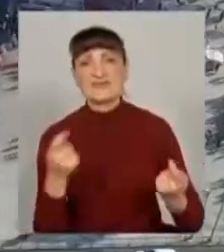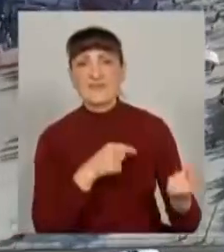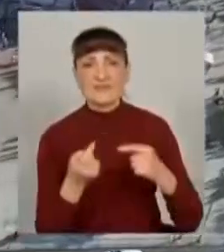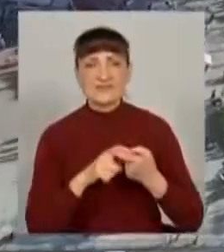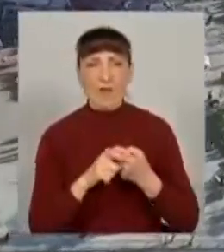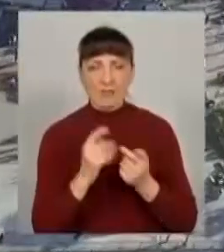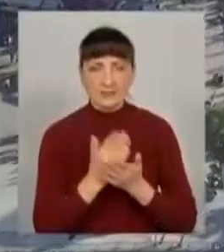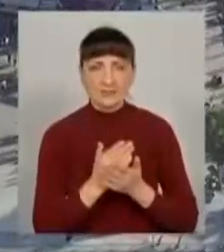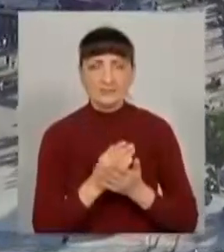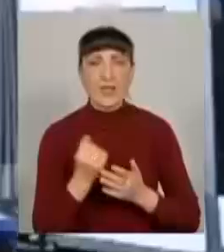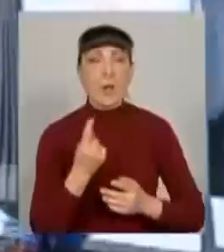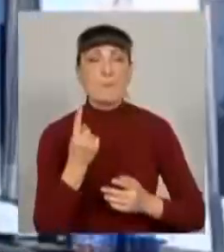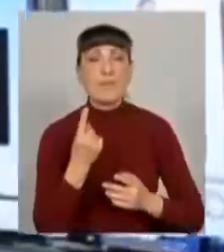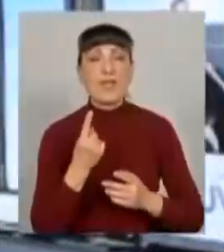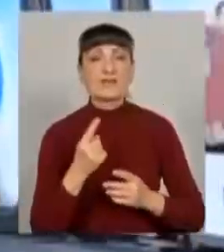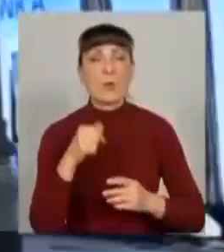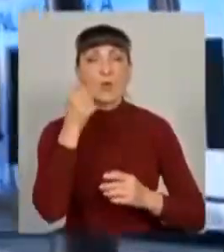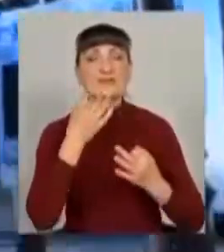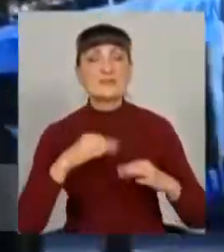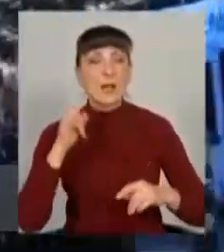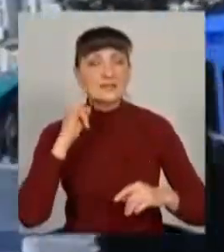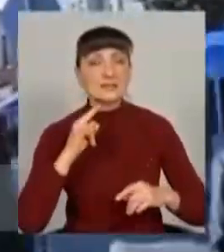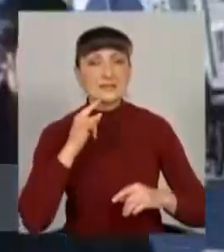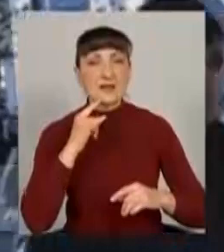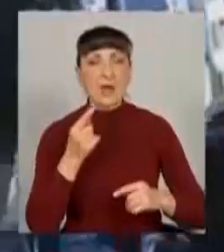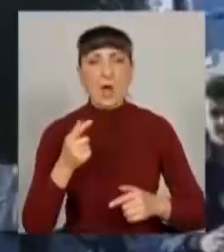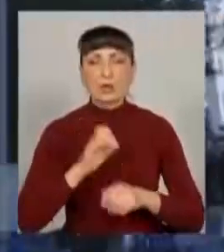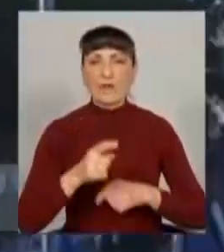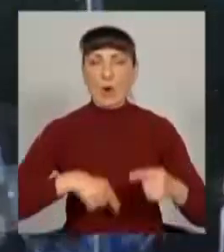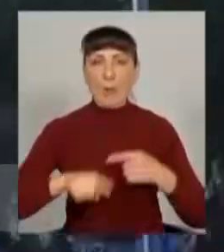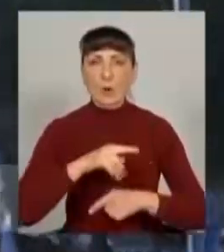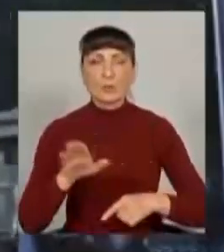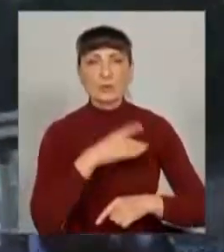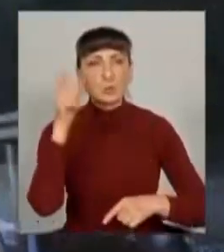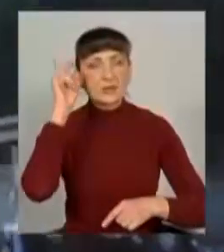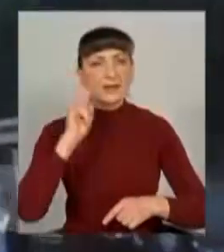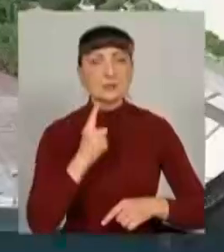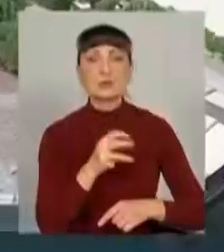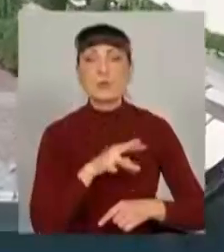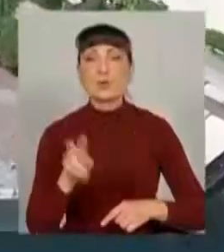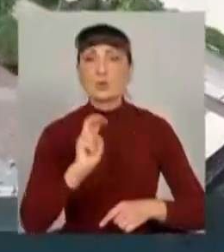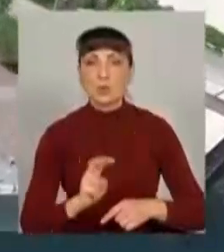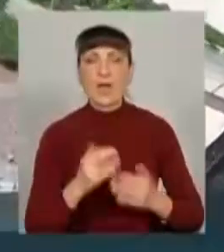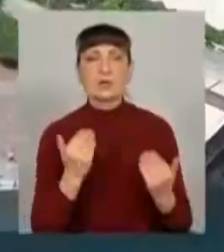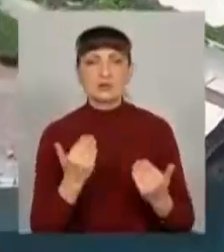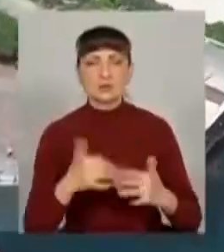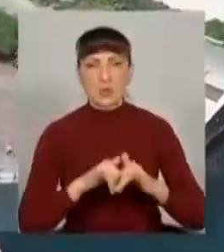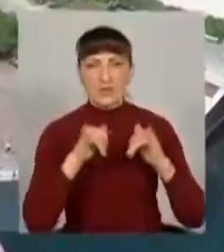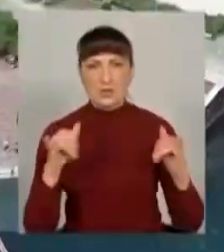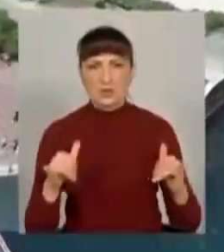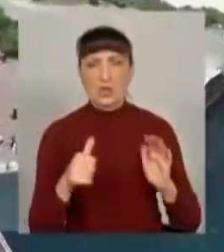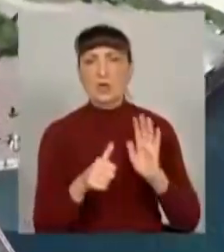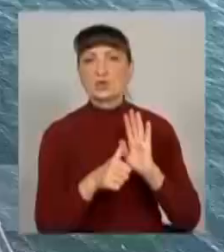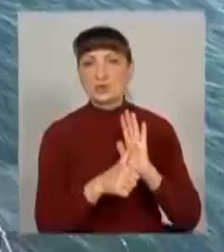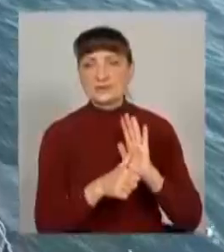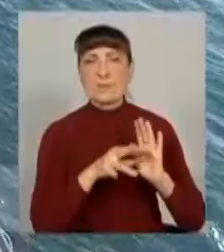стран. Если в первые годы независимости Казахстана товарооборот между государствами составлял 100 миллионов долларов, то сейчас он достиг